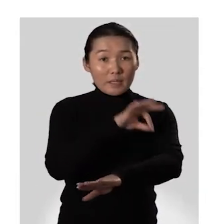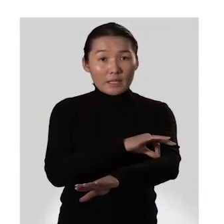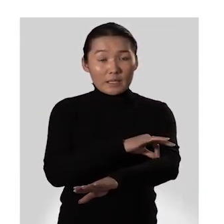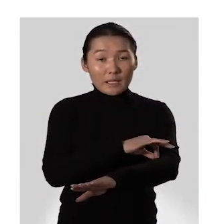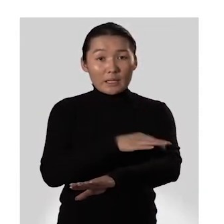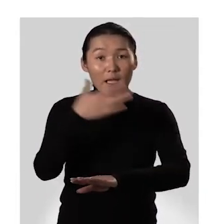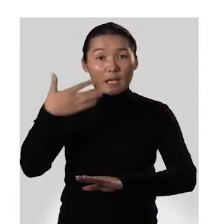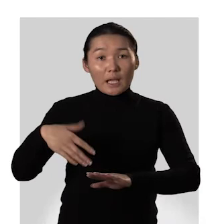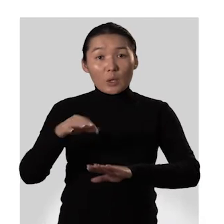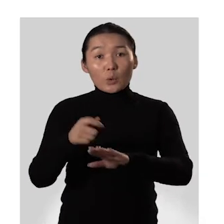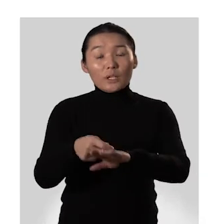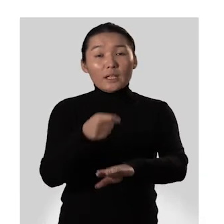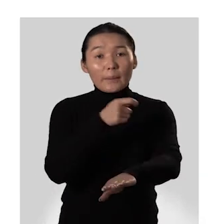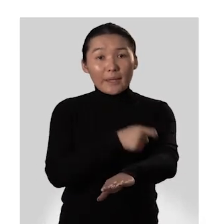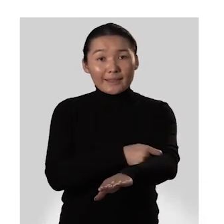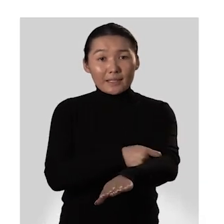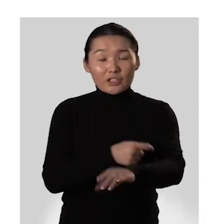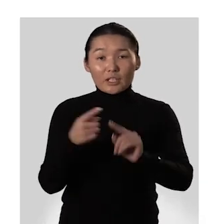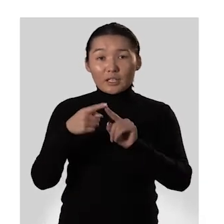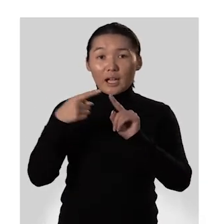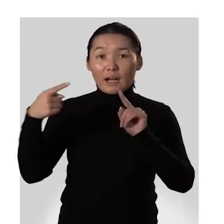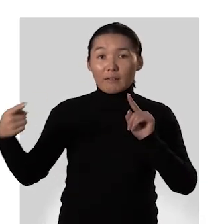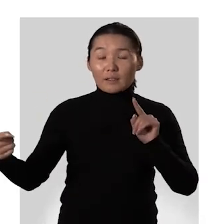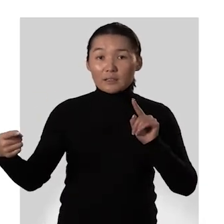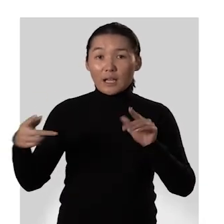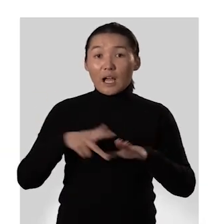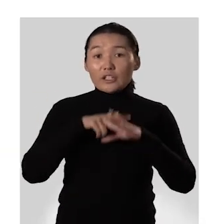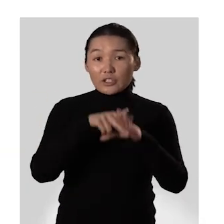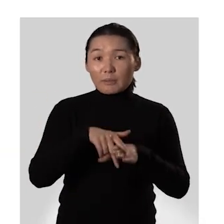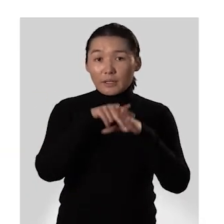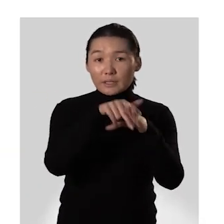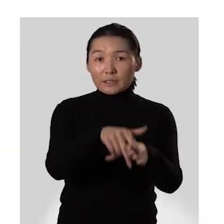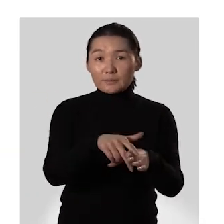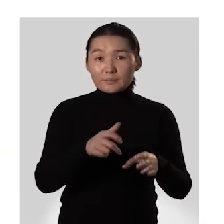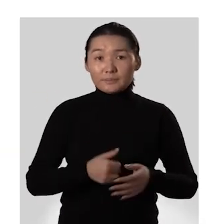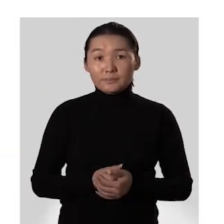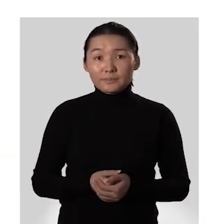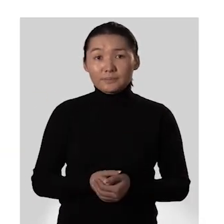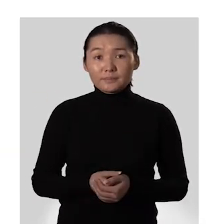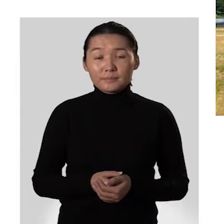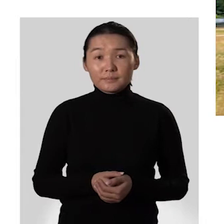50 километрге чейинки аралыкта чабылат.